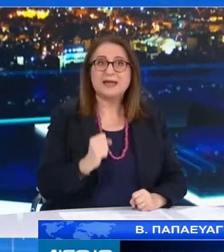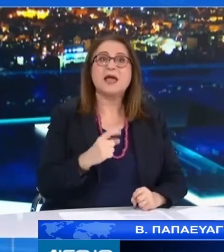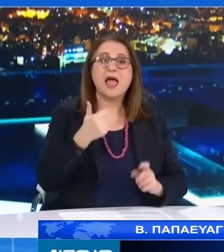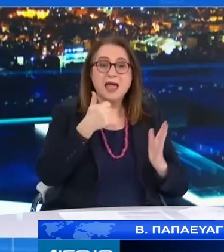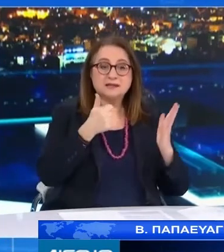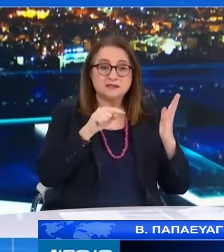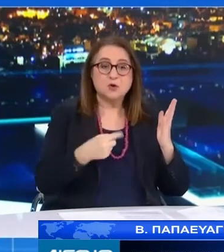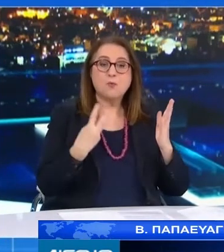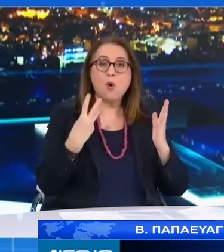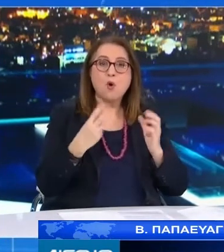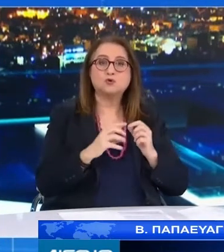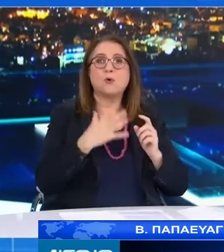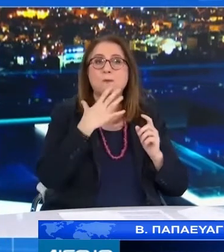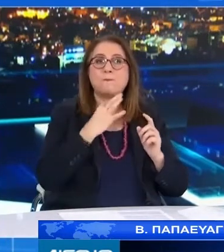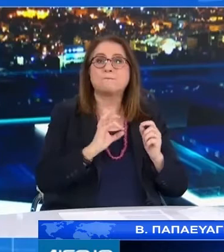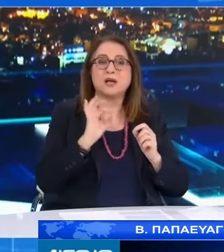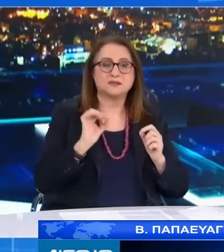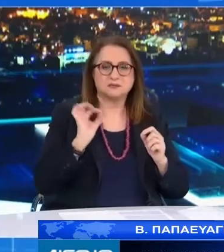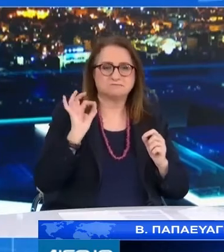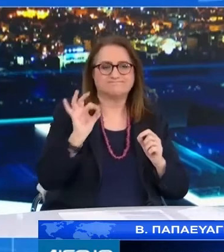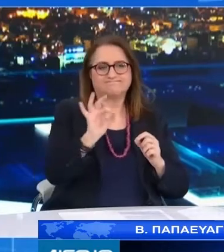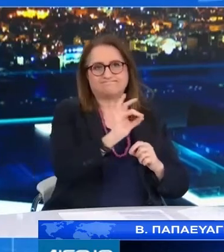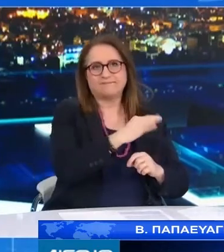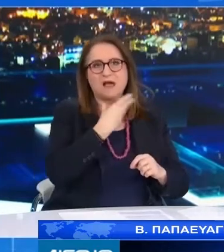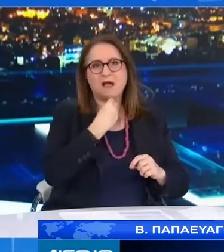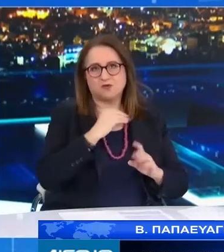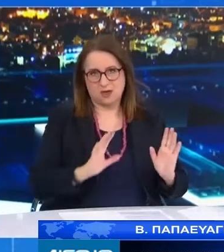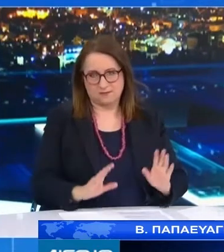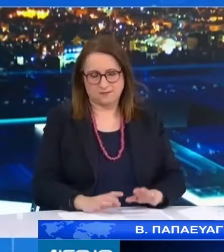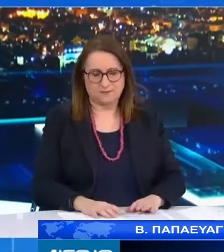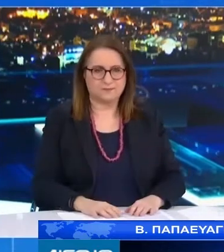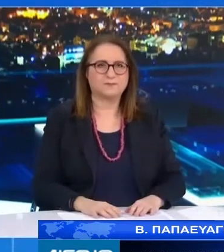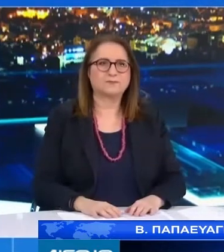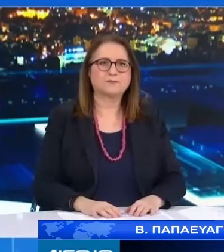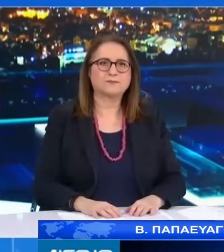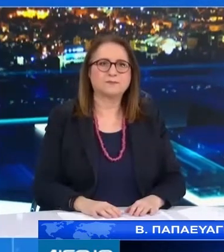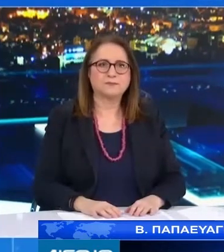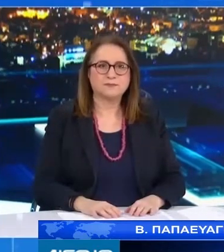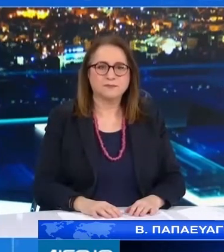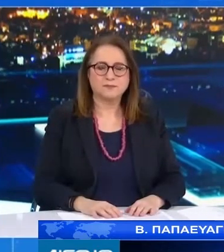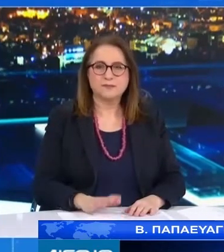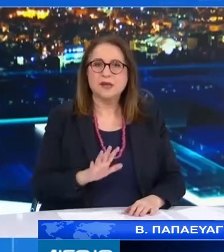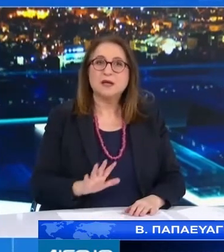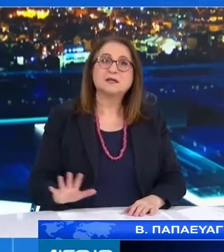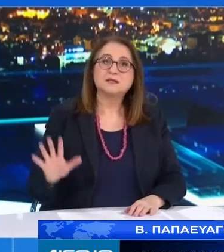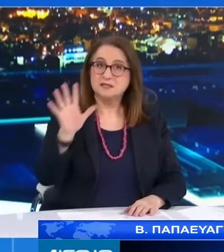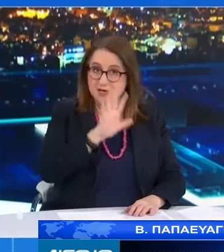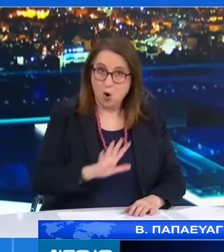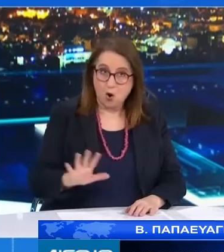στο 6,8%. Ο συνολικός αριθμός των διαγνωσμένων ενεργών κρούσματων στην επικράτεια είναι